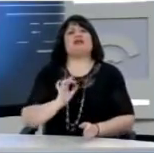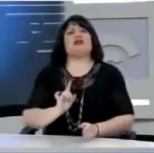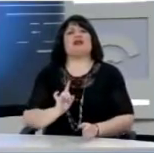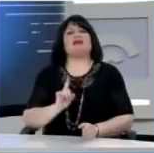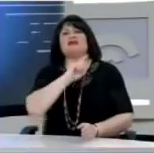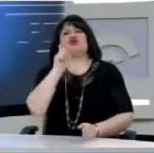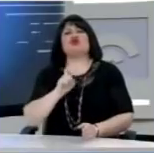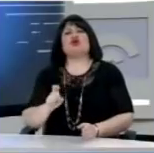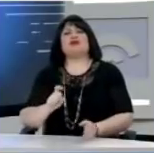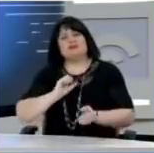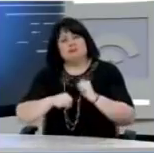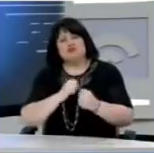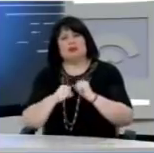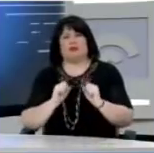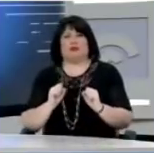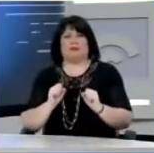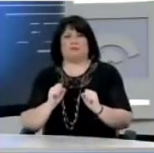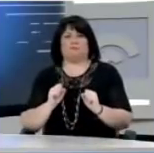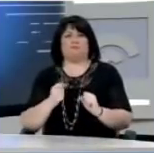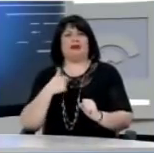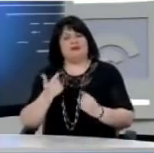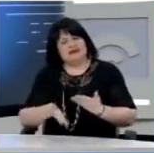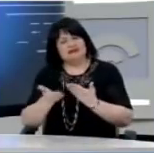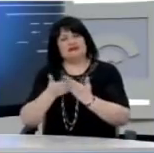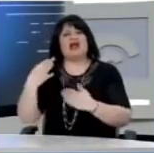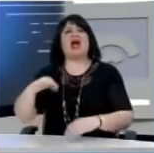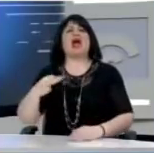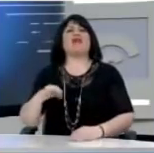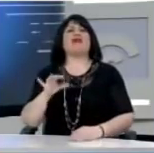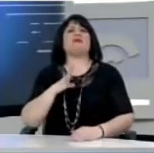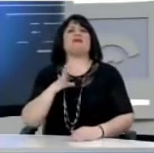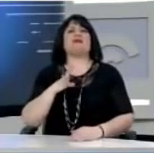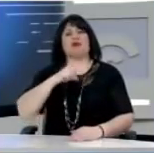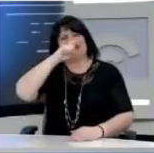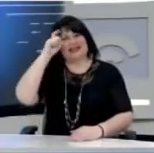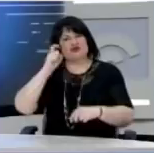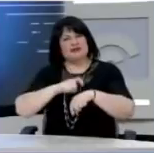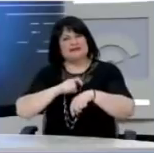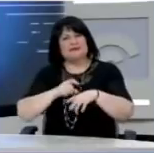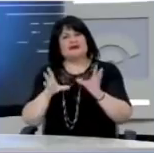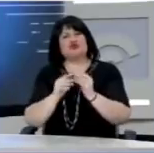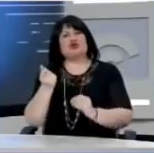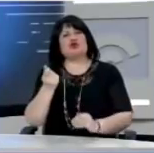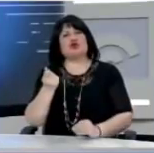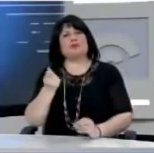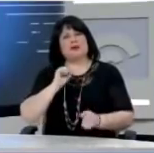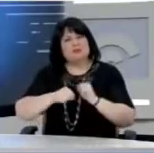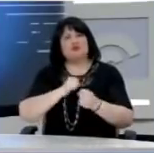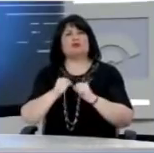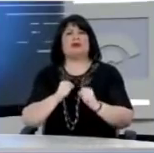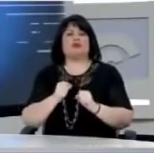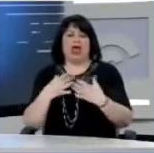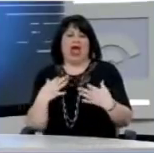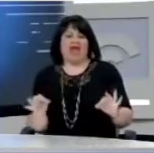χώρας. Εμείς στηρίξαμε τους αδύναμους ακόμα και στις πιο δύσκολες στιγμές για την ελληνική οικονομία. Όταν παραλάβαμε άδεια